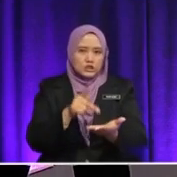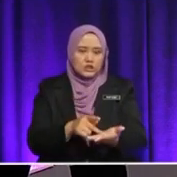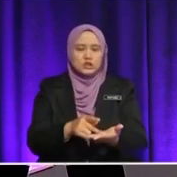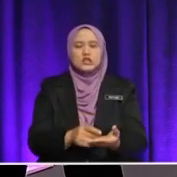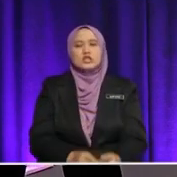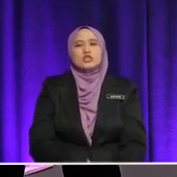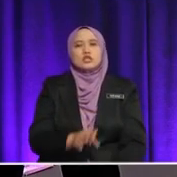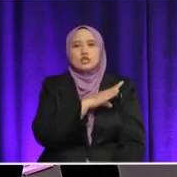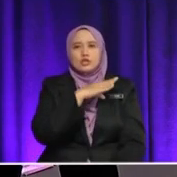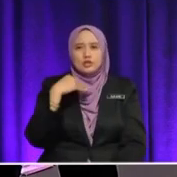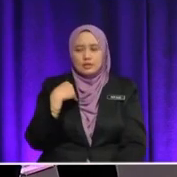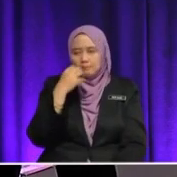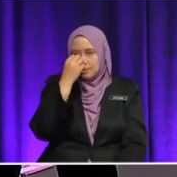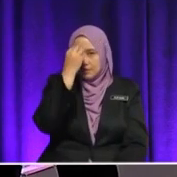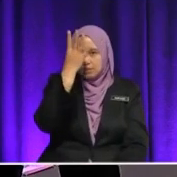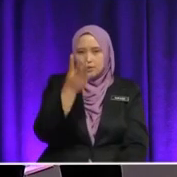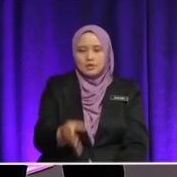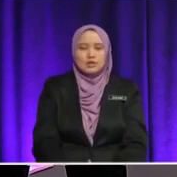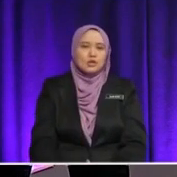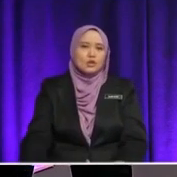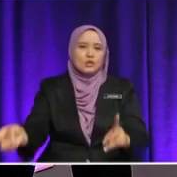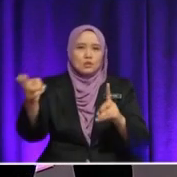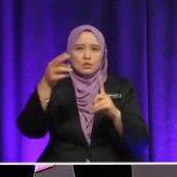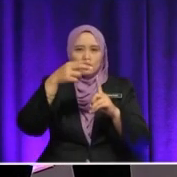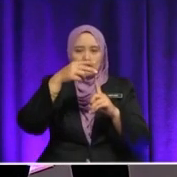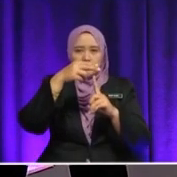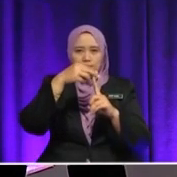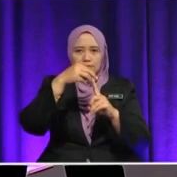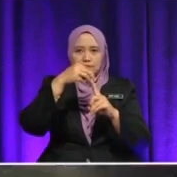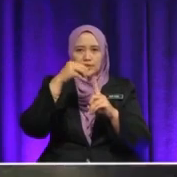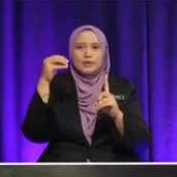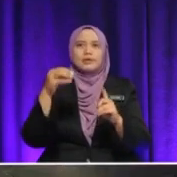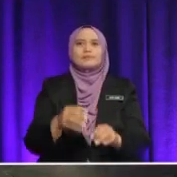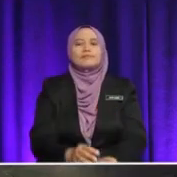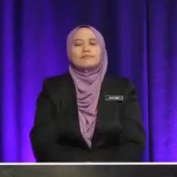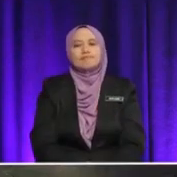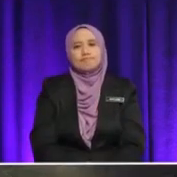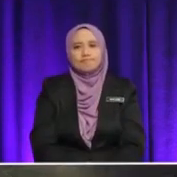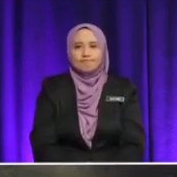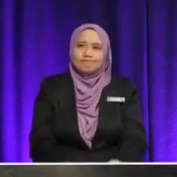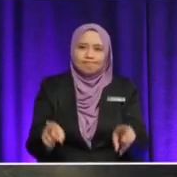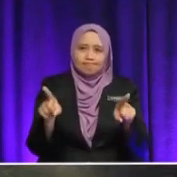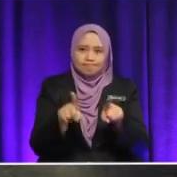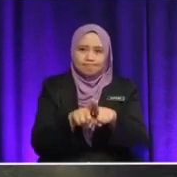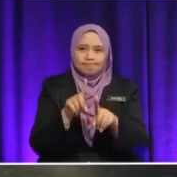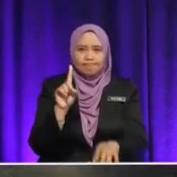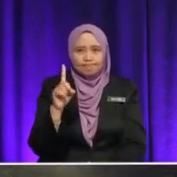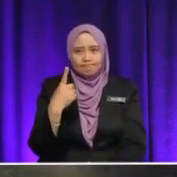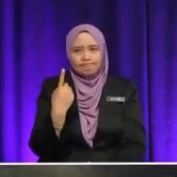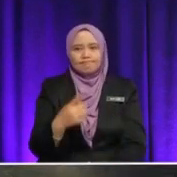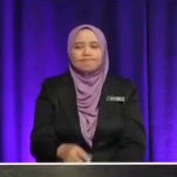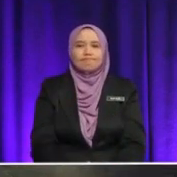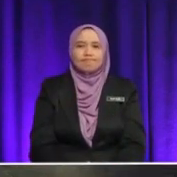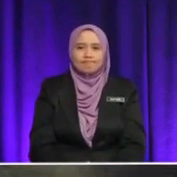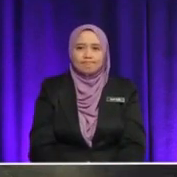yang kita lihat pada gini betapa di ah Samosir kaidahnya same-same Desi pemilihan Wakil di parlemen